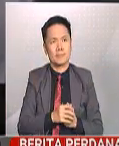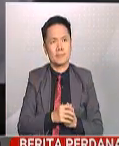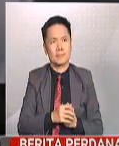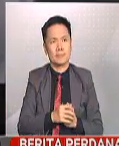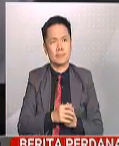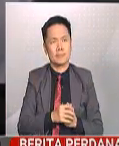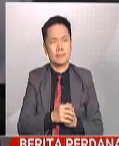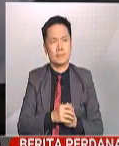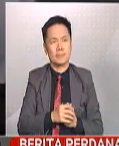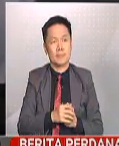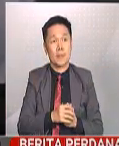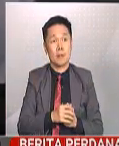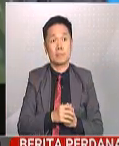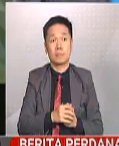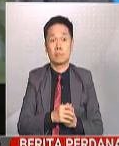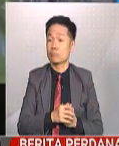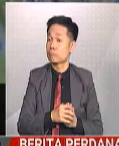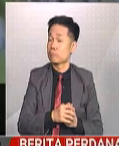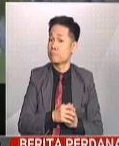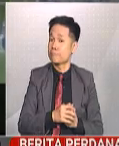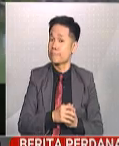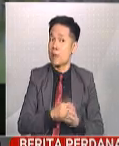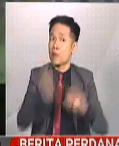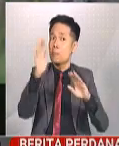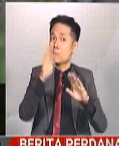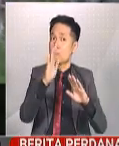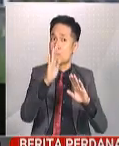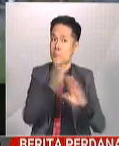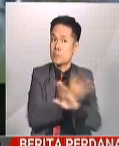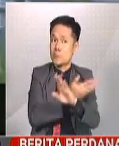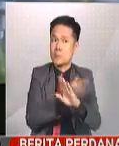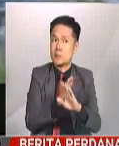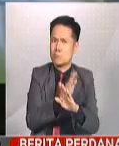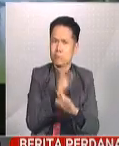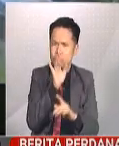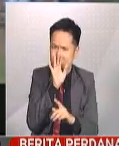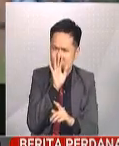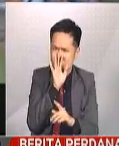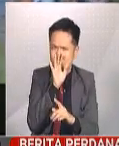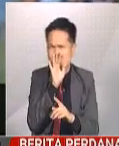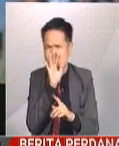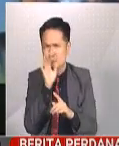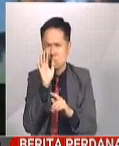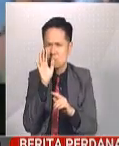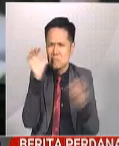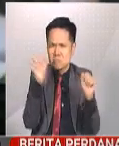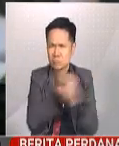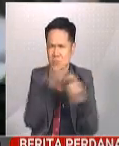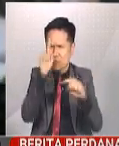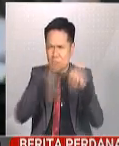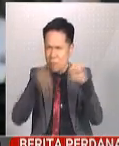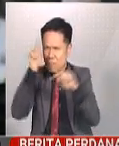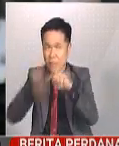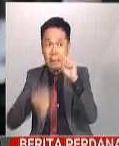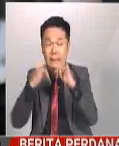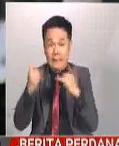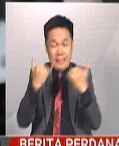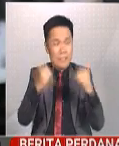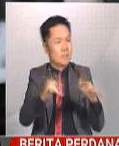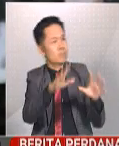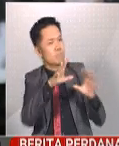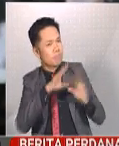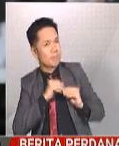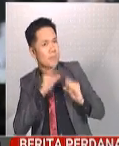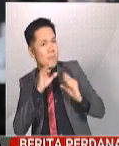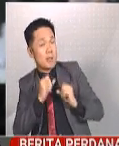Oke mempertaruhkan lagu sesuatu yang takkan mungkin dan penipu ia nyata tidak mengecewakan kerana semakin diterima peminat dengan